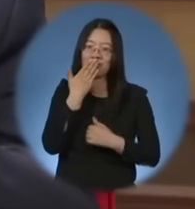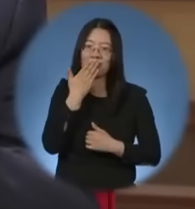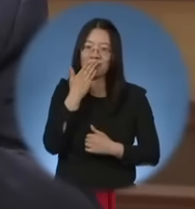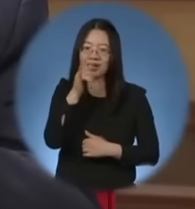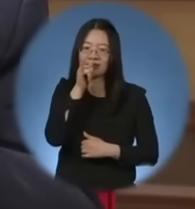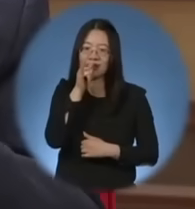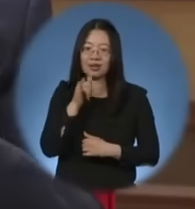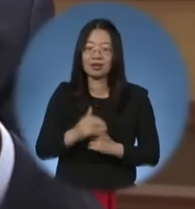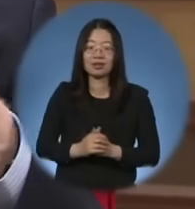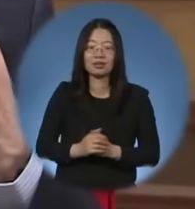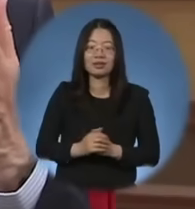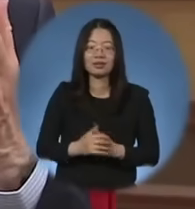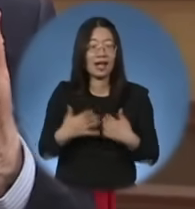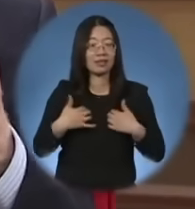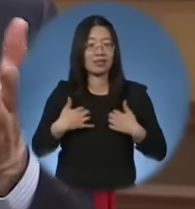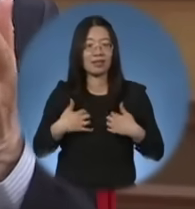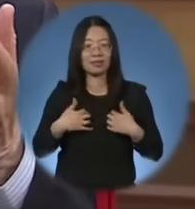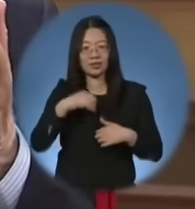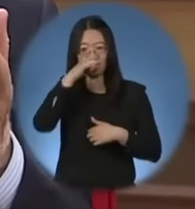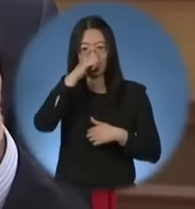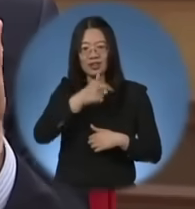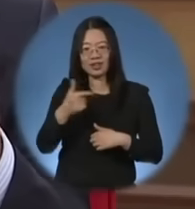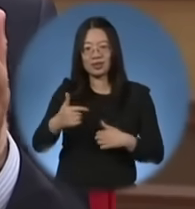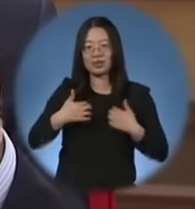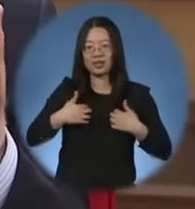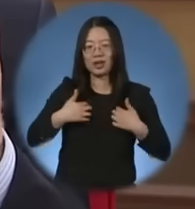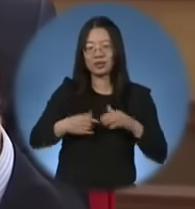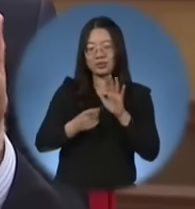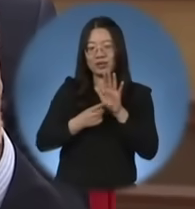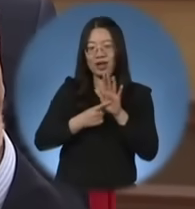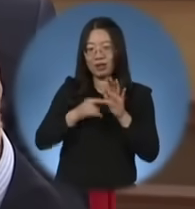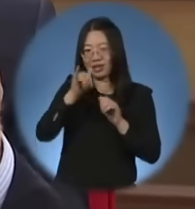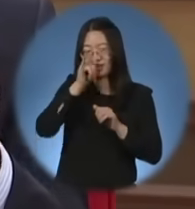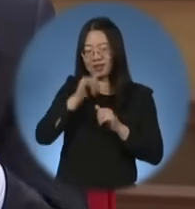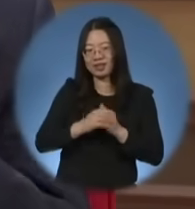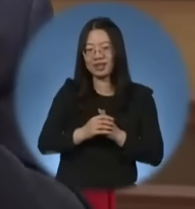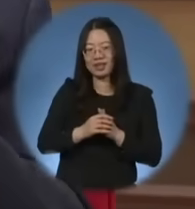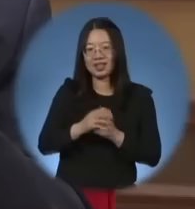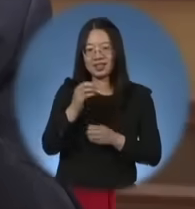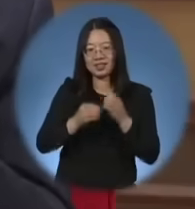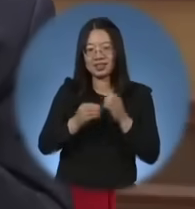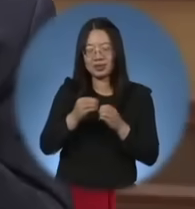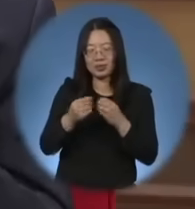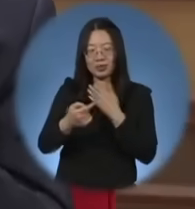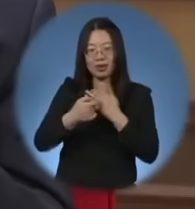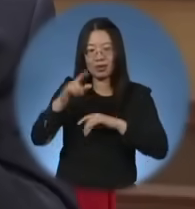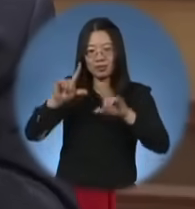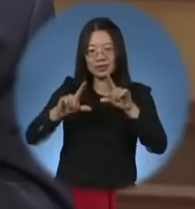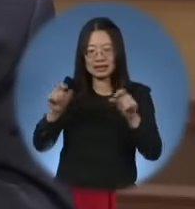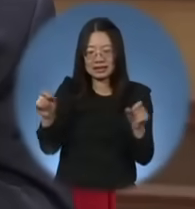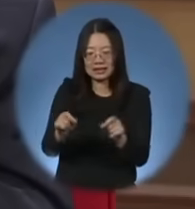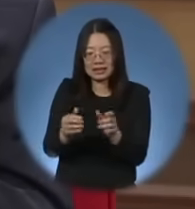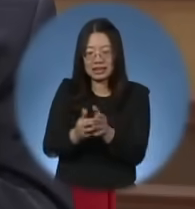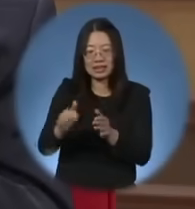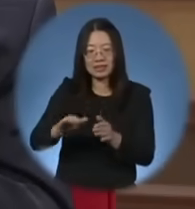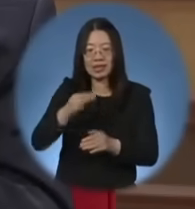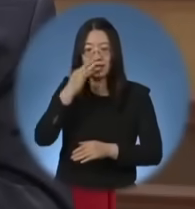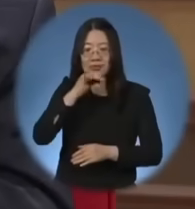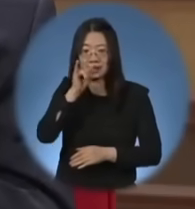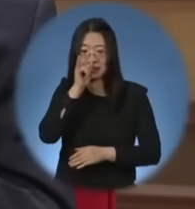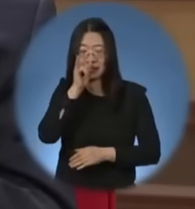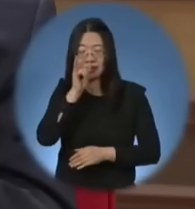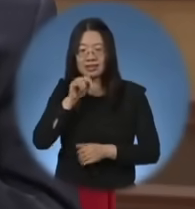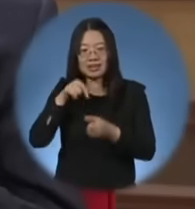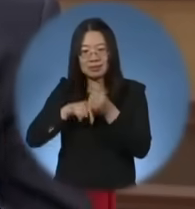거 해요네네 좀 재밌어요 아주 재밌는 시조가 나와요음 시조의 양식이 짧지만 아주